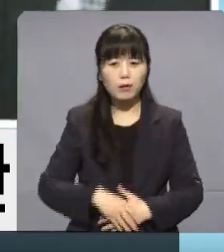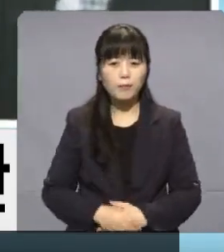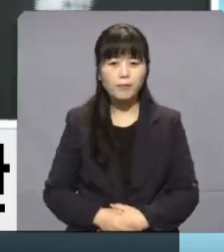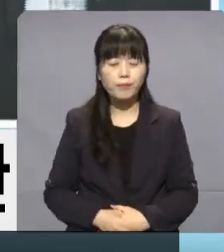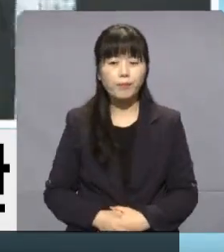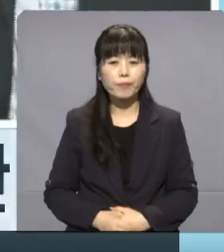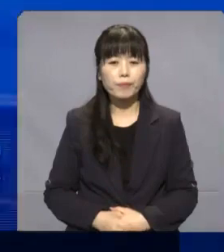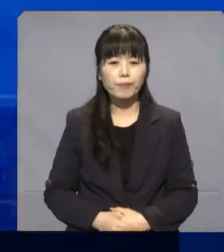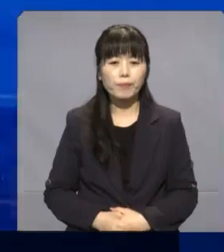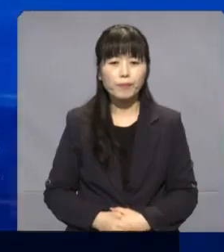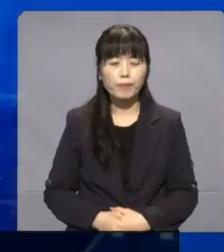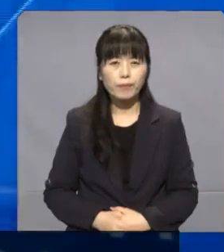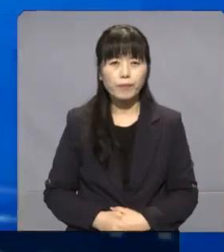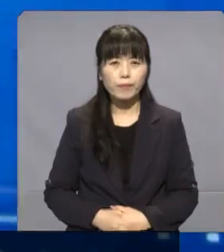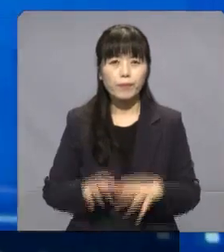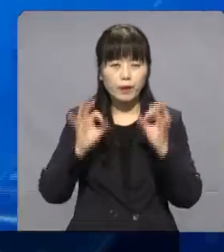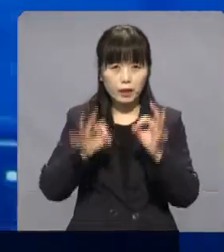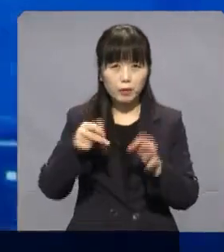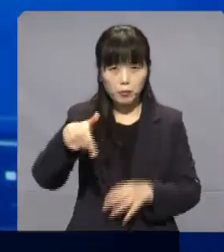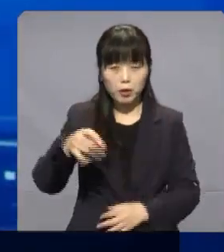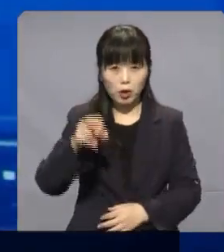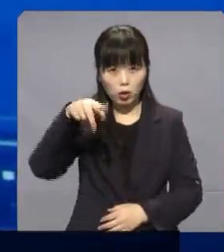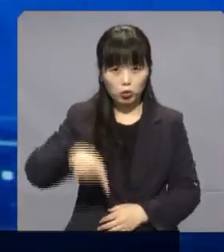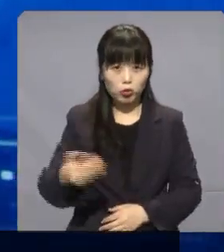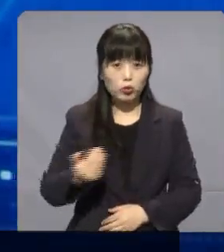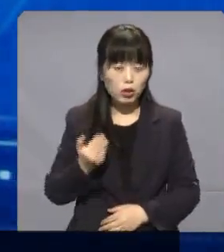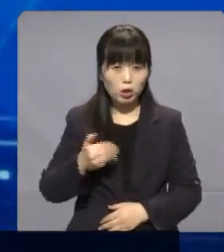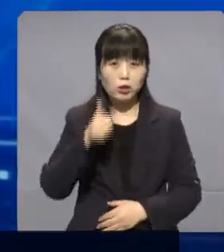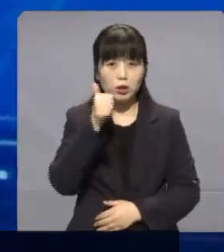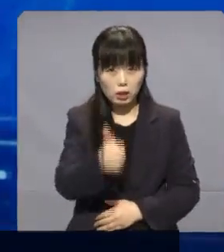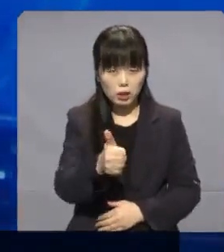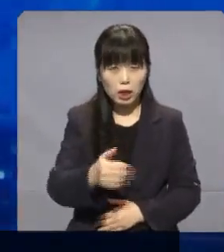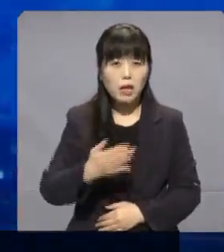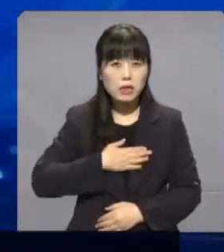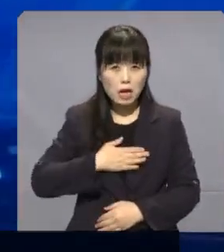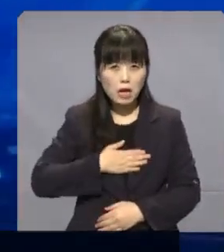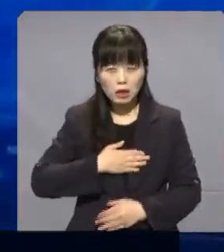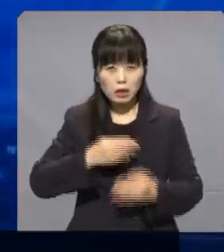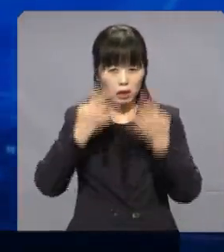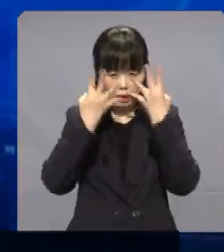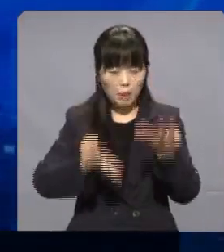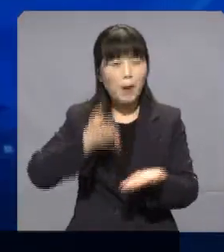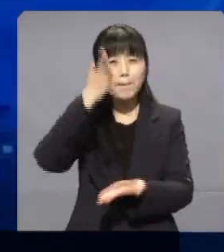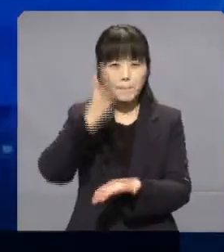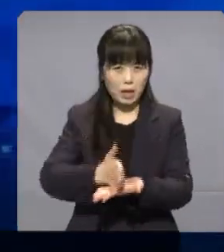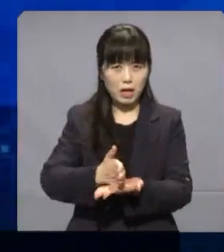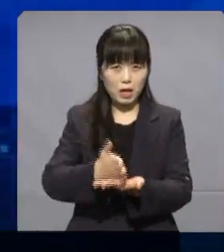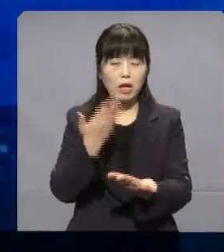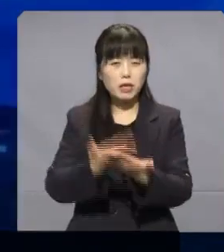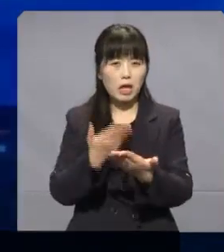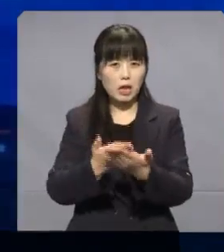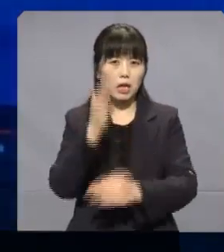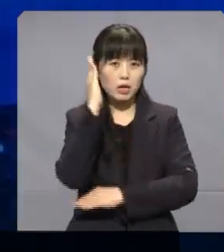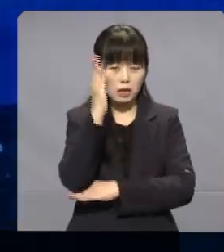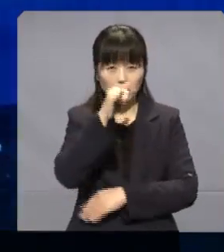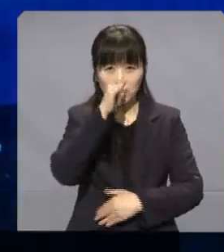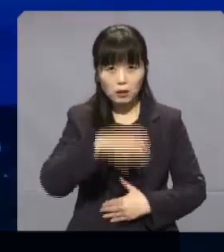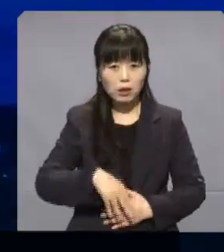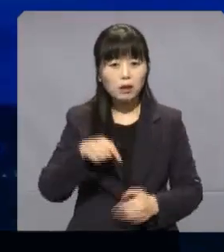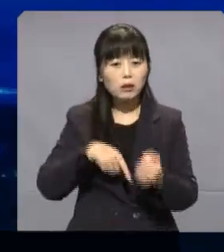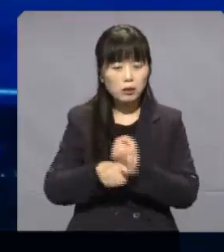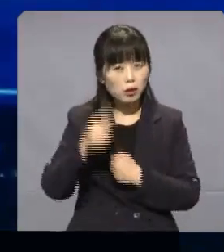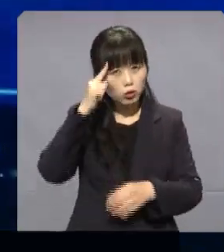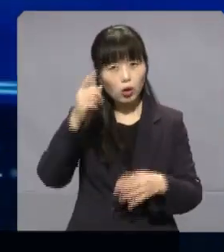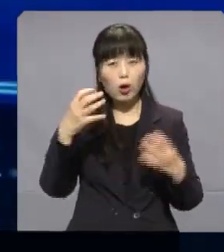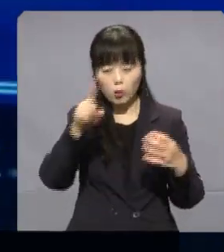그렇군요. 반면에 김경수 전 지사는 스스로 나를 사면시키지 말아달라 이렇게 이야기를 했습니다. 근데 그 의견을